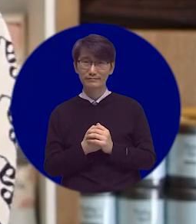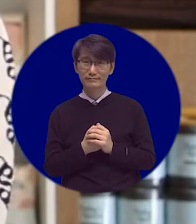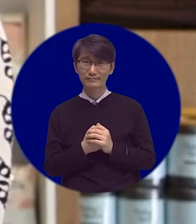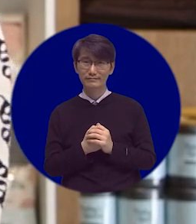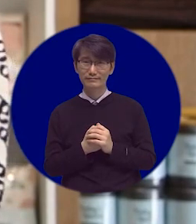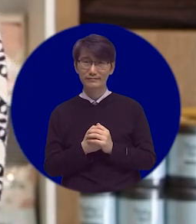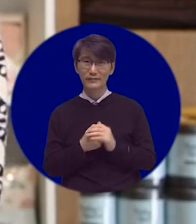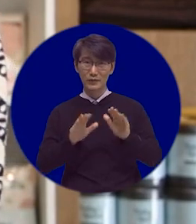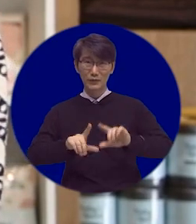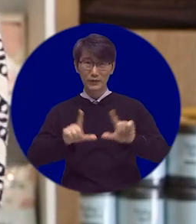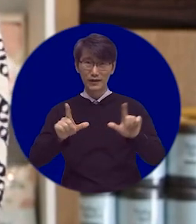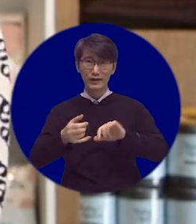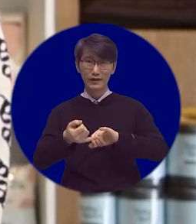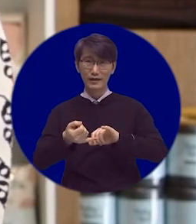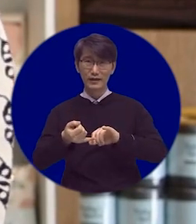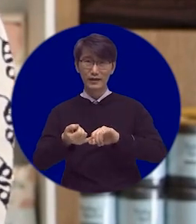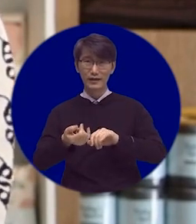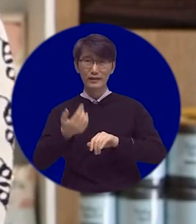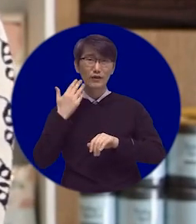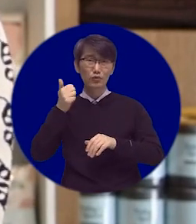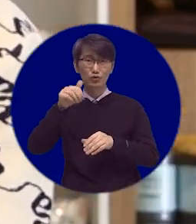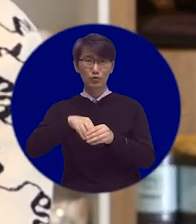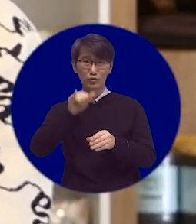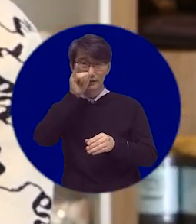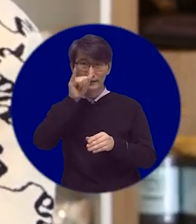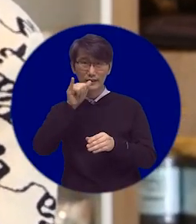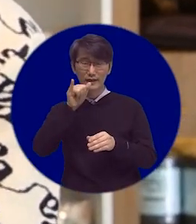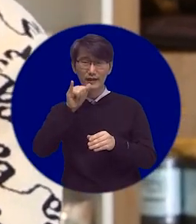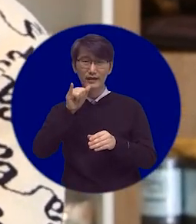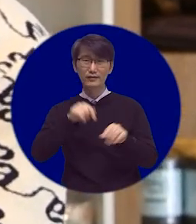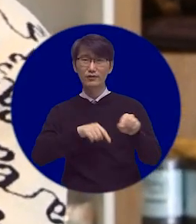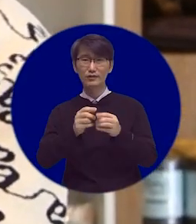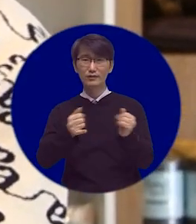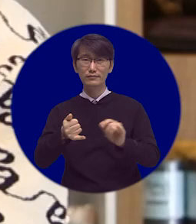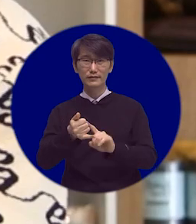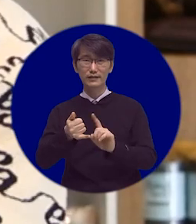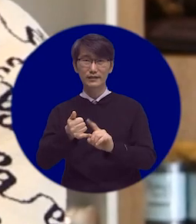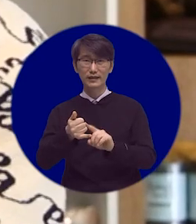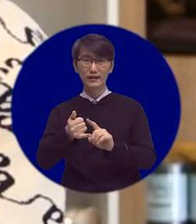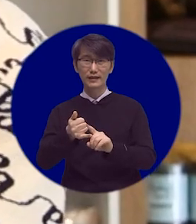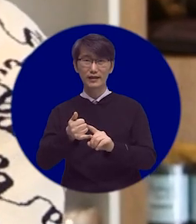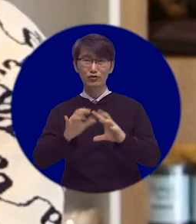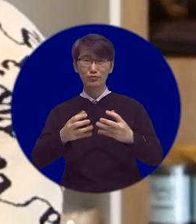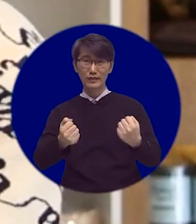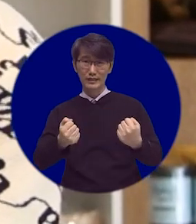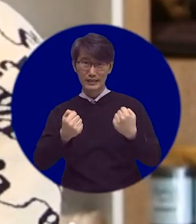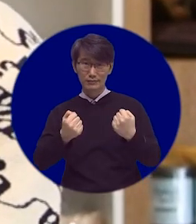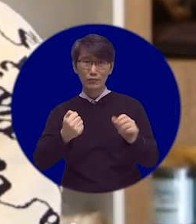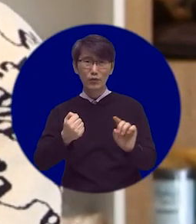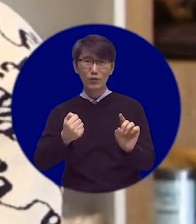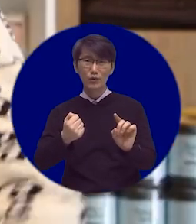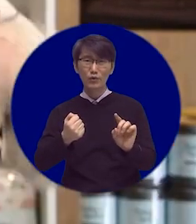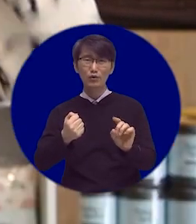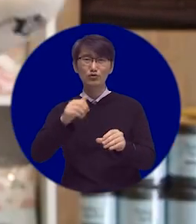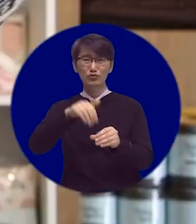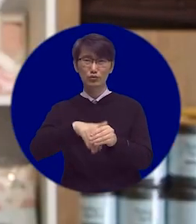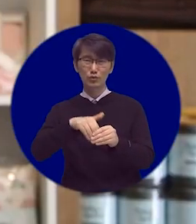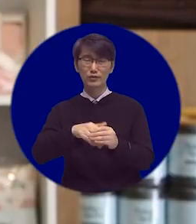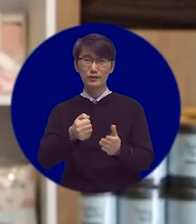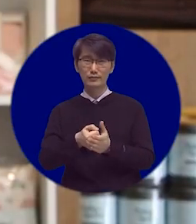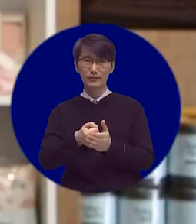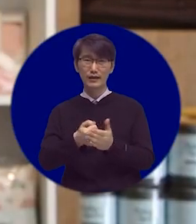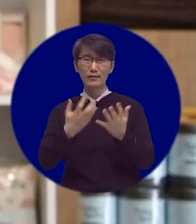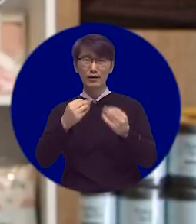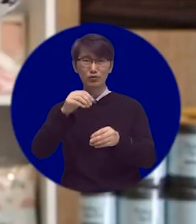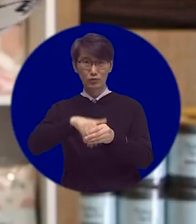네, 올해 이제 곧 대통령 선거가 있는데 많은 투표를 해주셨으면 좋겠습니다. 개인적으로. 여러분